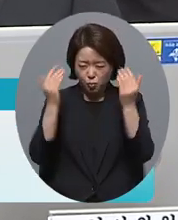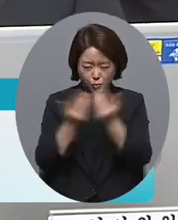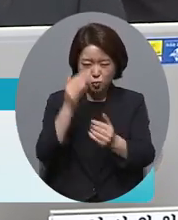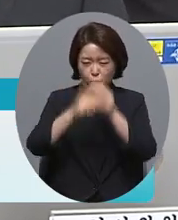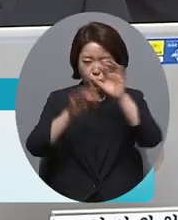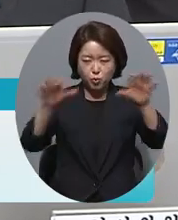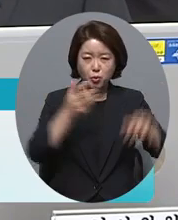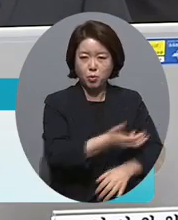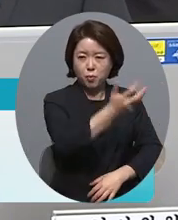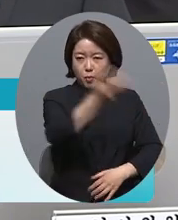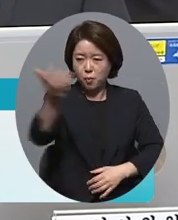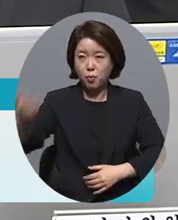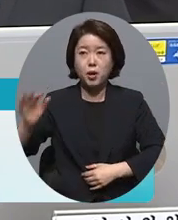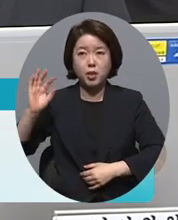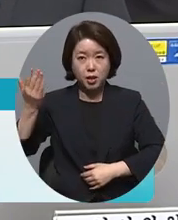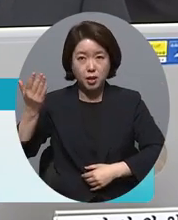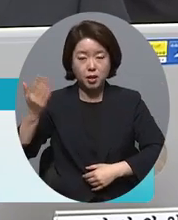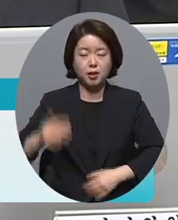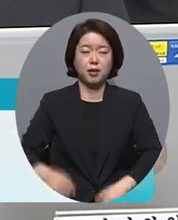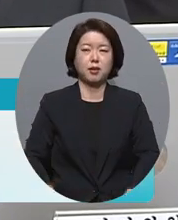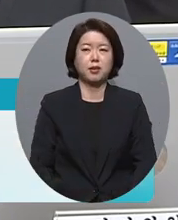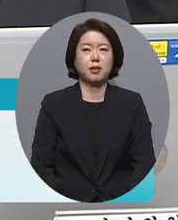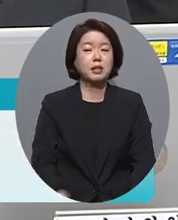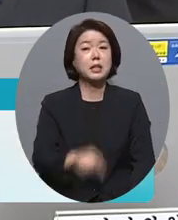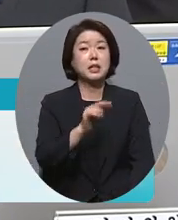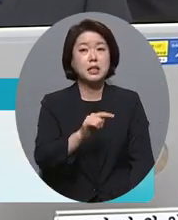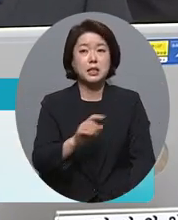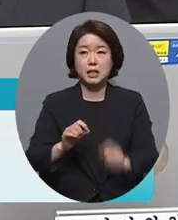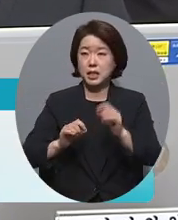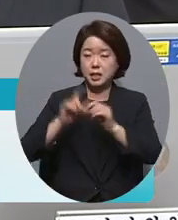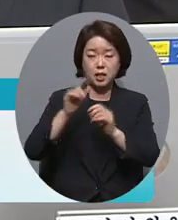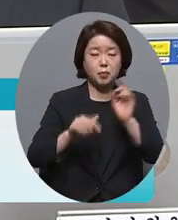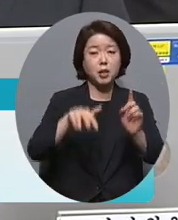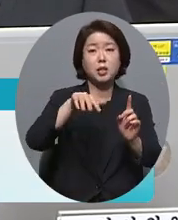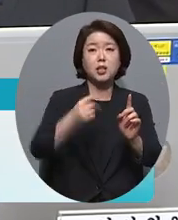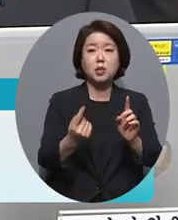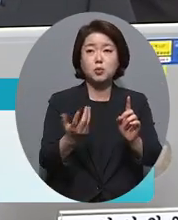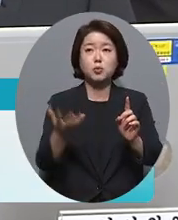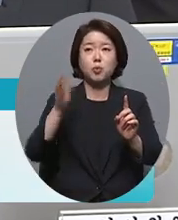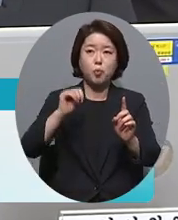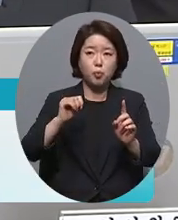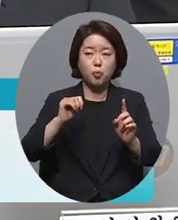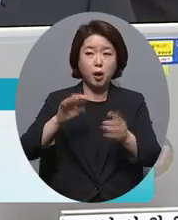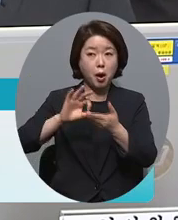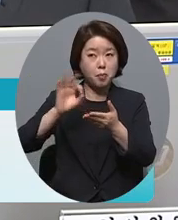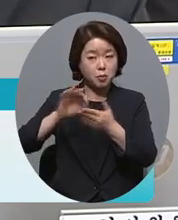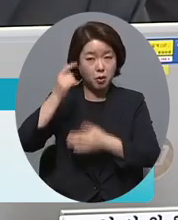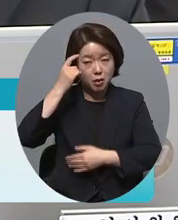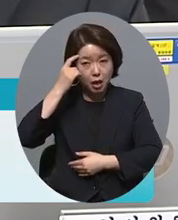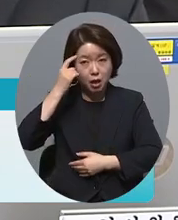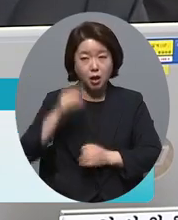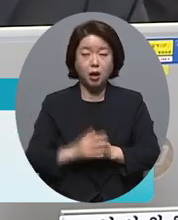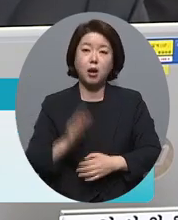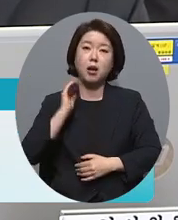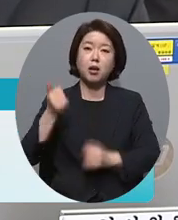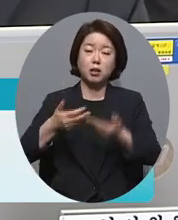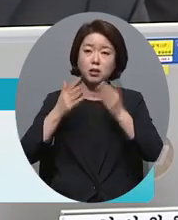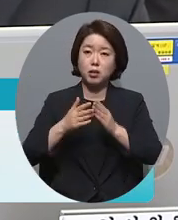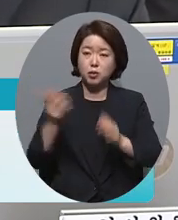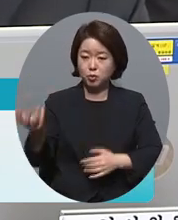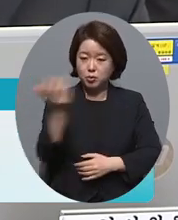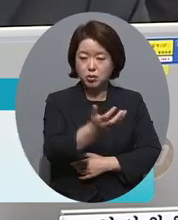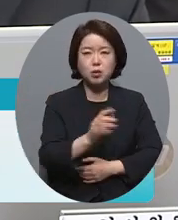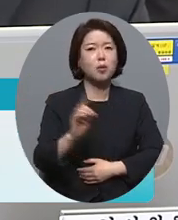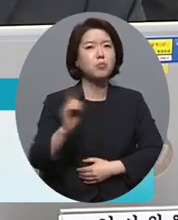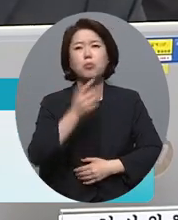온 동네 옮겨 다녀야 되죠 이게 거의 1조원 가까이 비용이 들 거라고 추산이 되는데 대통령실 이전이 뭐